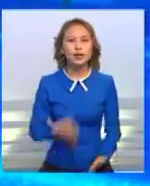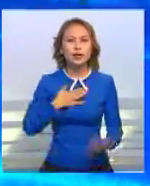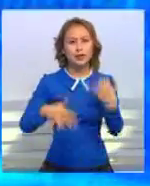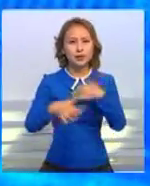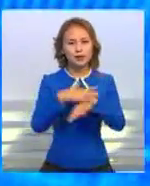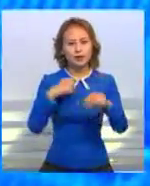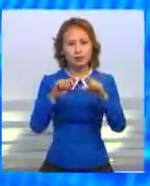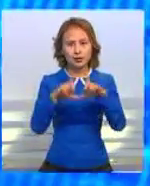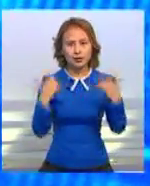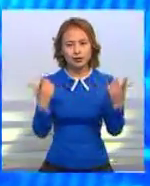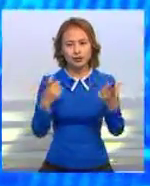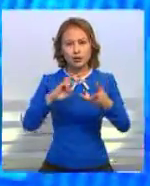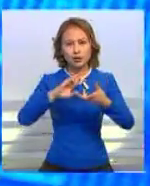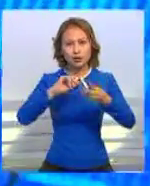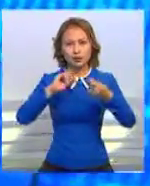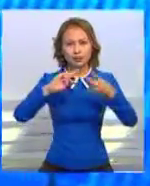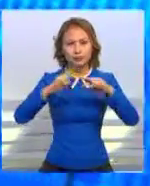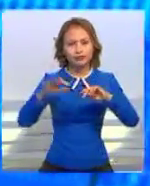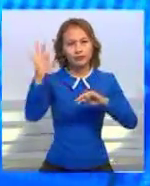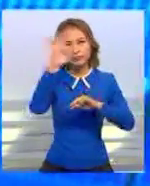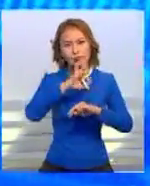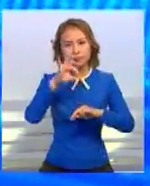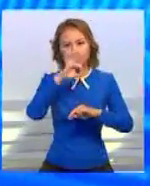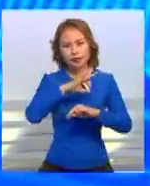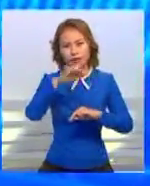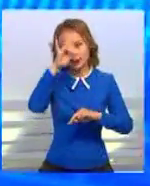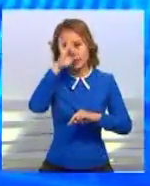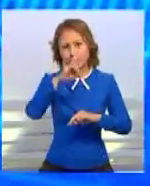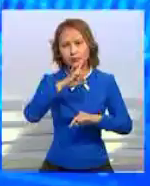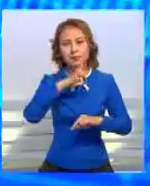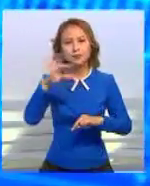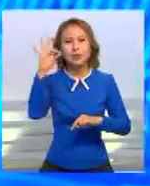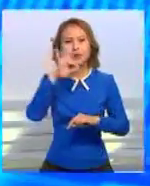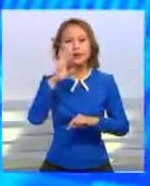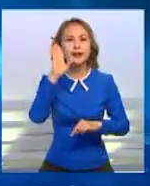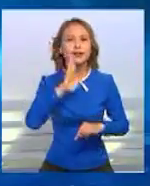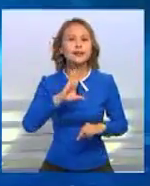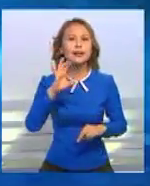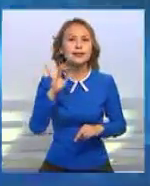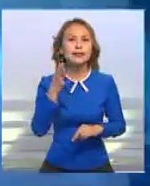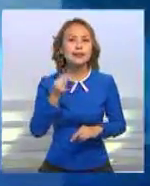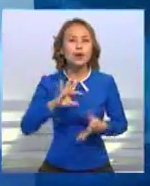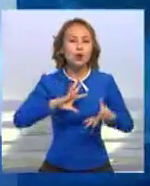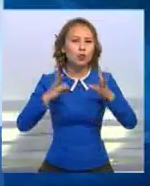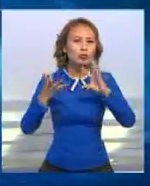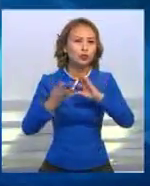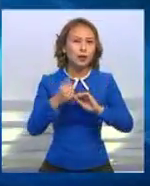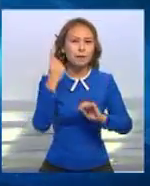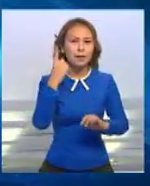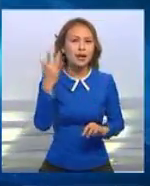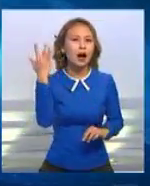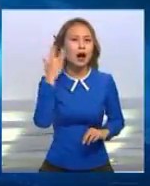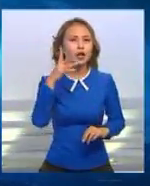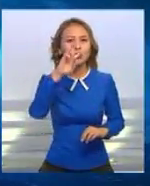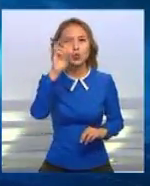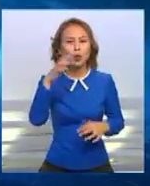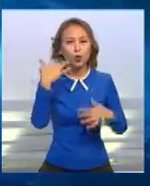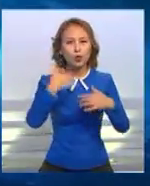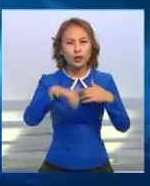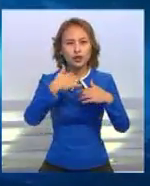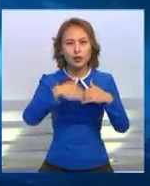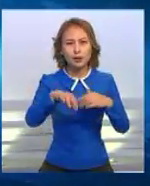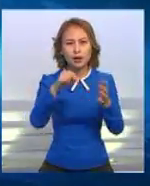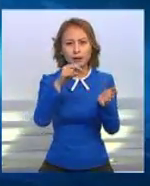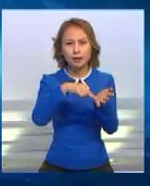Енді еліміздің валюта нарығындағы соңғы деректерге тоқтала кетейік. Қазақстан қор биржасындағы таңғы сессияның қорытындысы бойынша 1 ақш